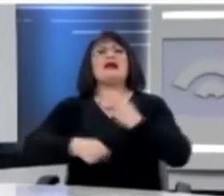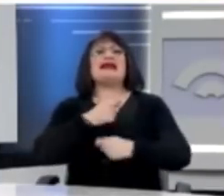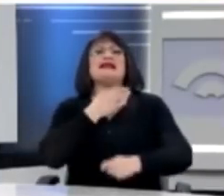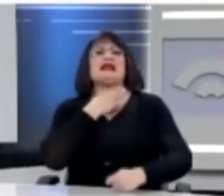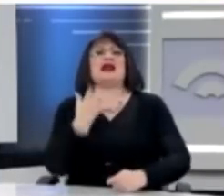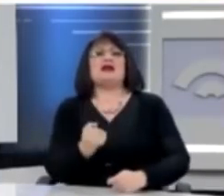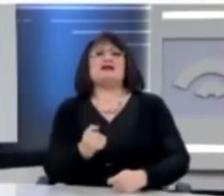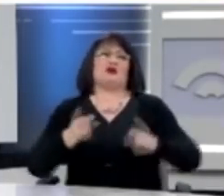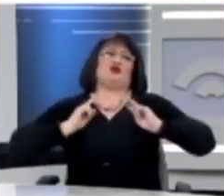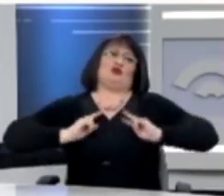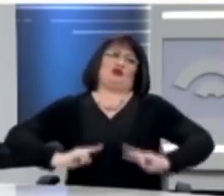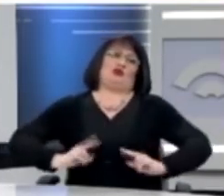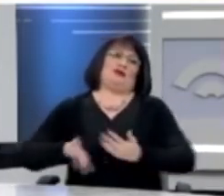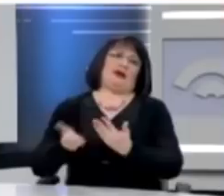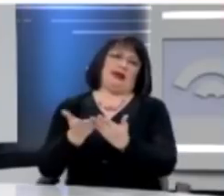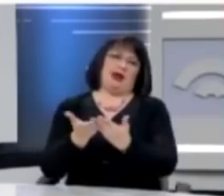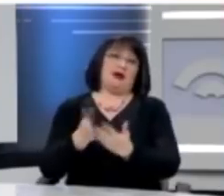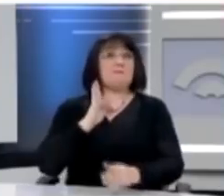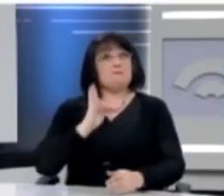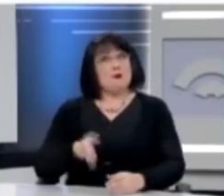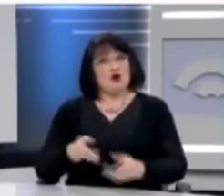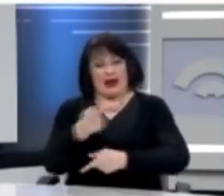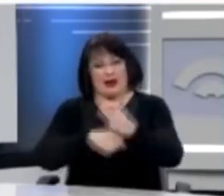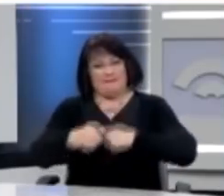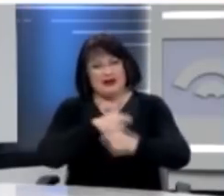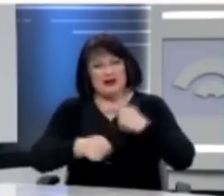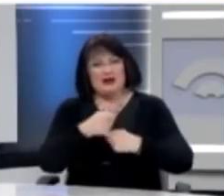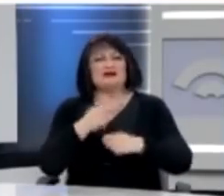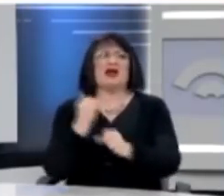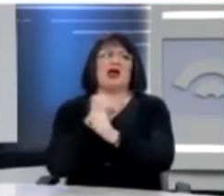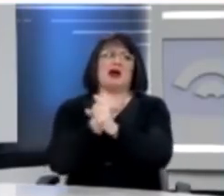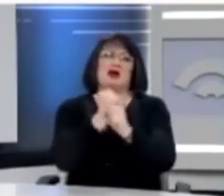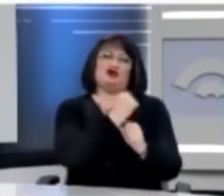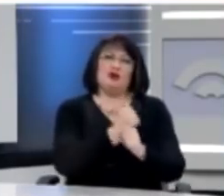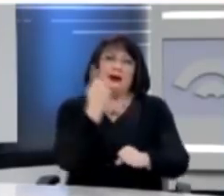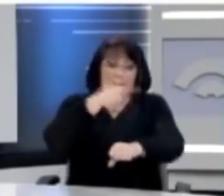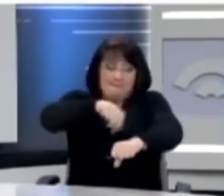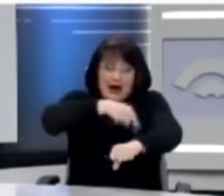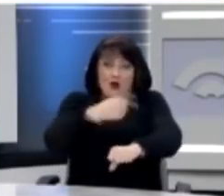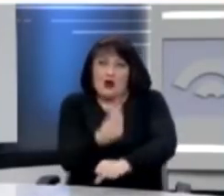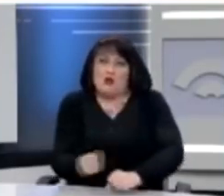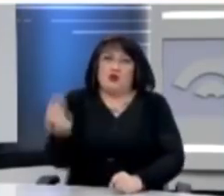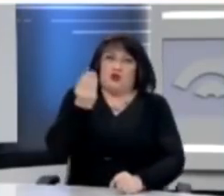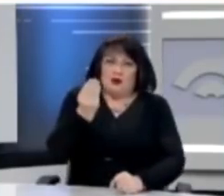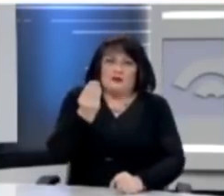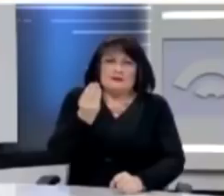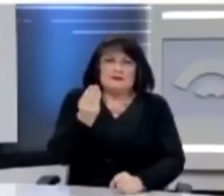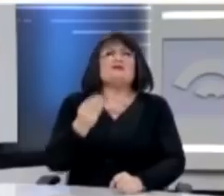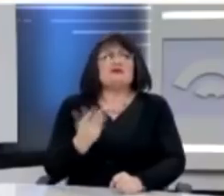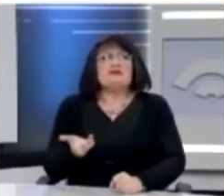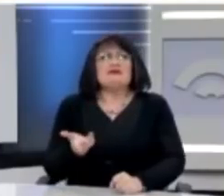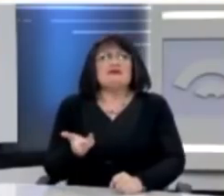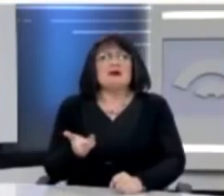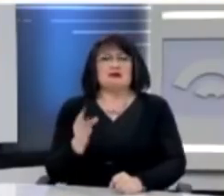και μόνο. Δίνεται τη δυνατότητα να απασχολεί μια επιχείρηση τον εργαζόμενο μια ώρα παραπάνω και να παίρνει γι' αυτό